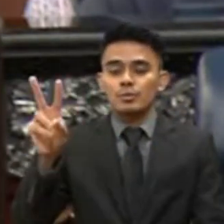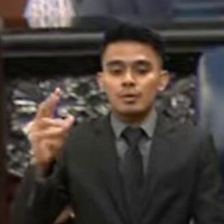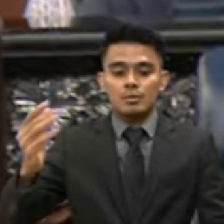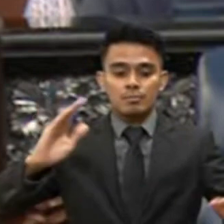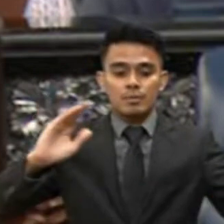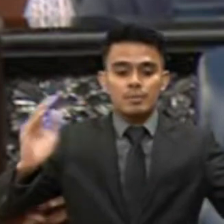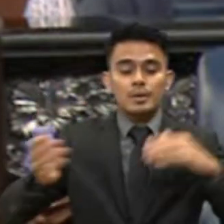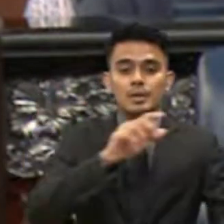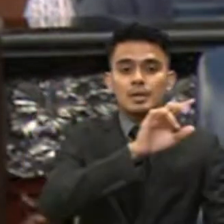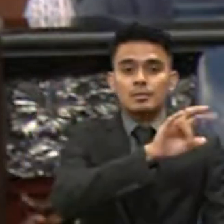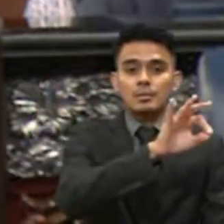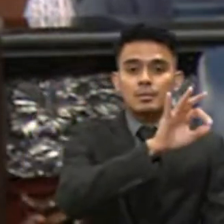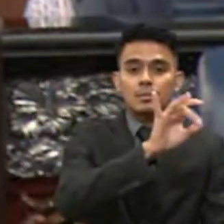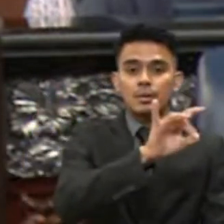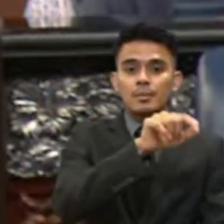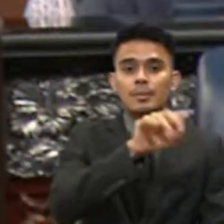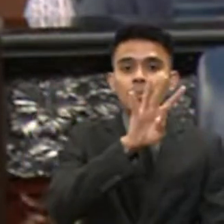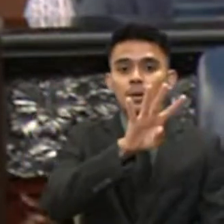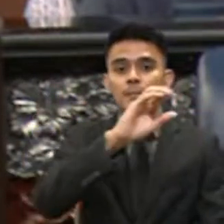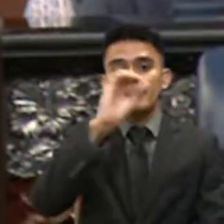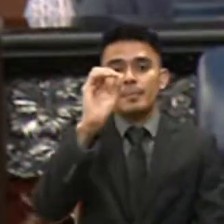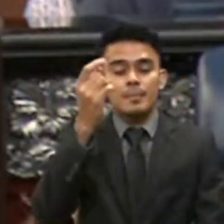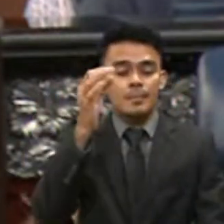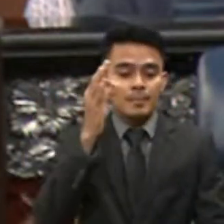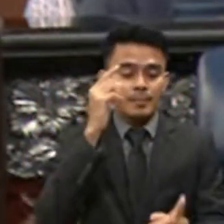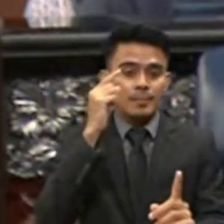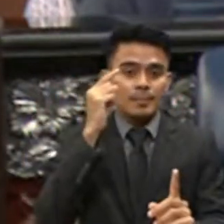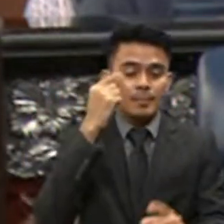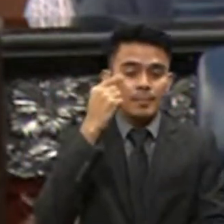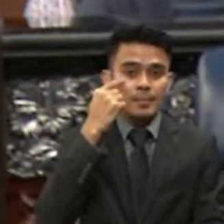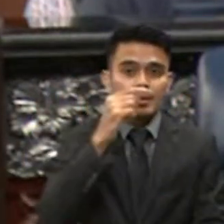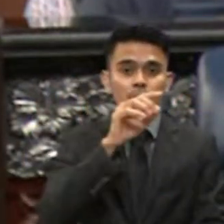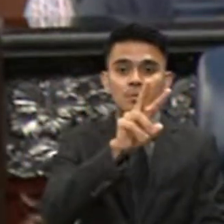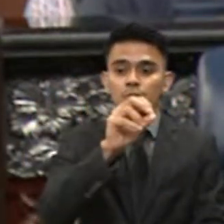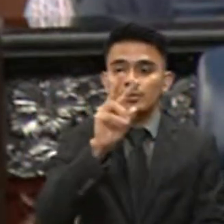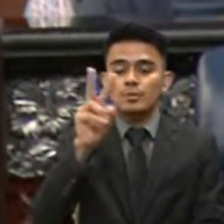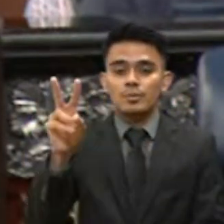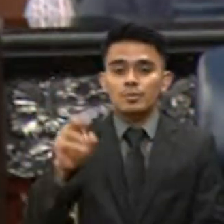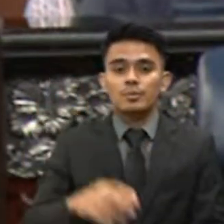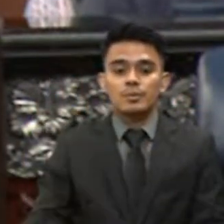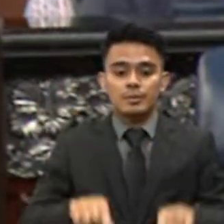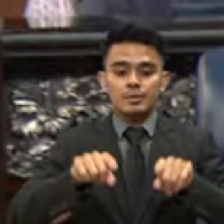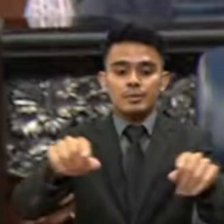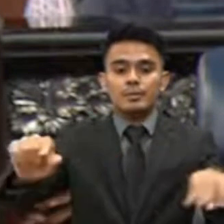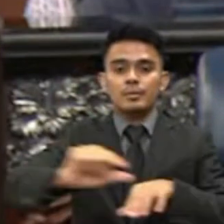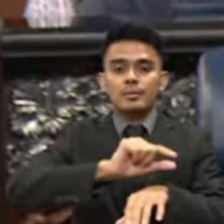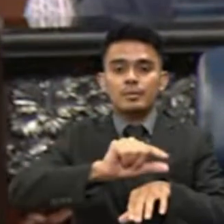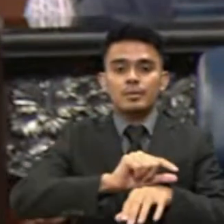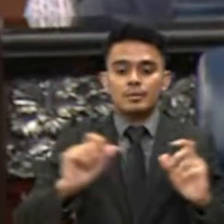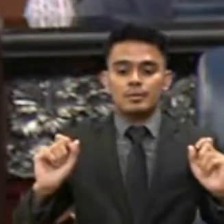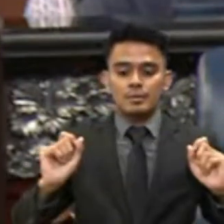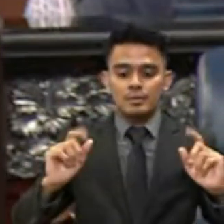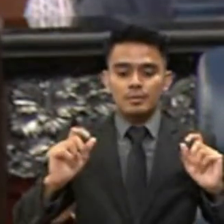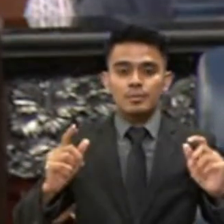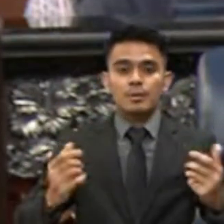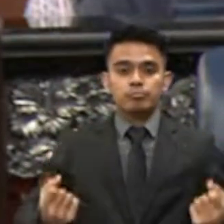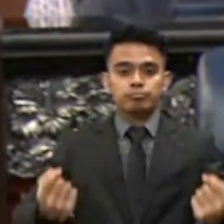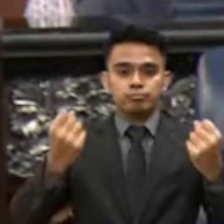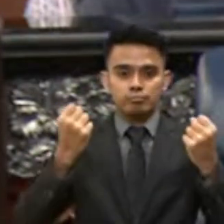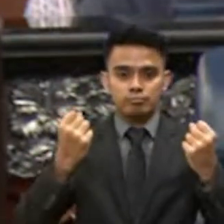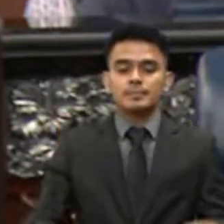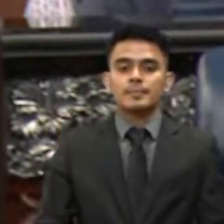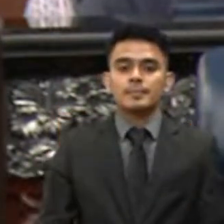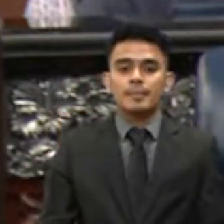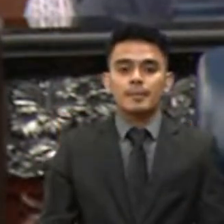berbanding 98-4 mata pada suku ketiga 2022 selari dengan penggunaan swasta yang kokoh